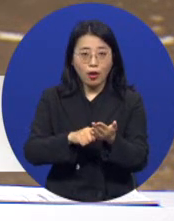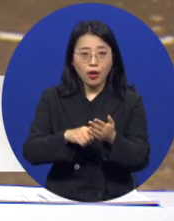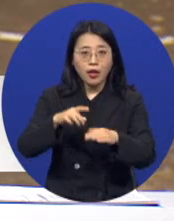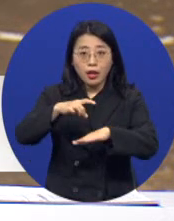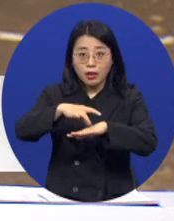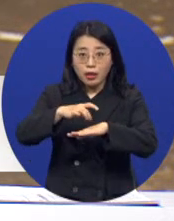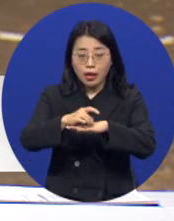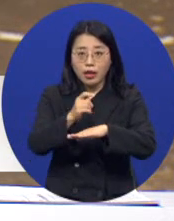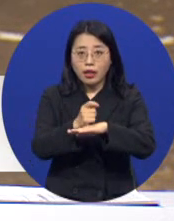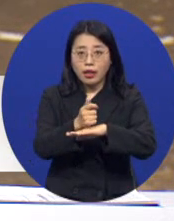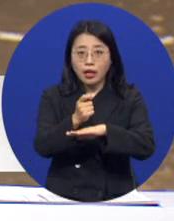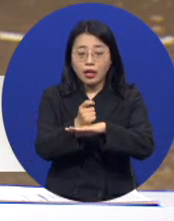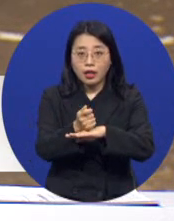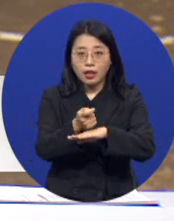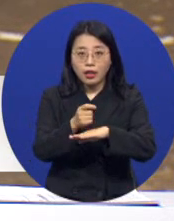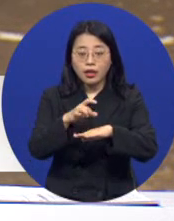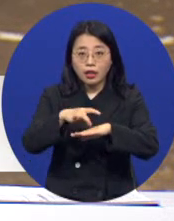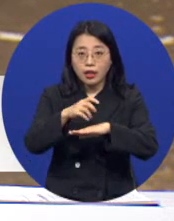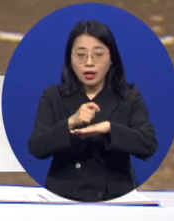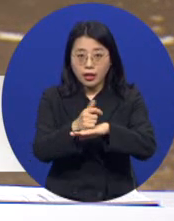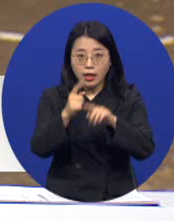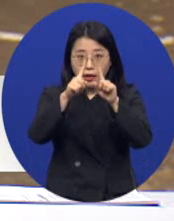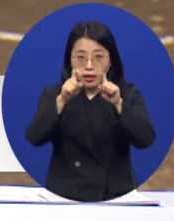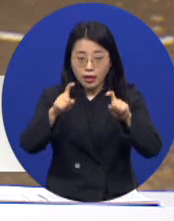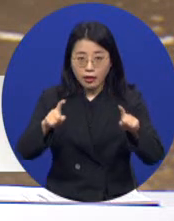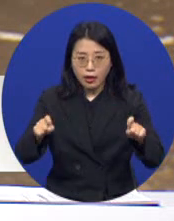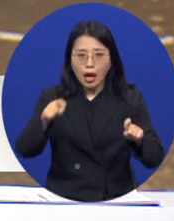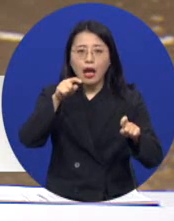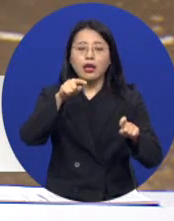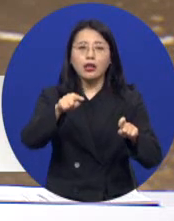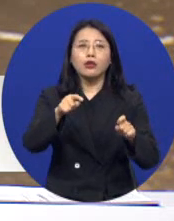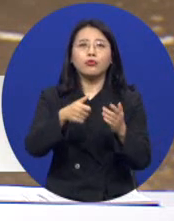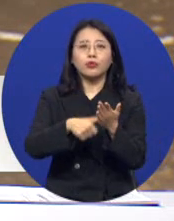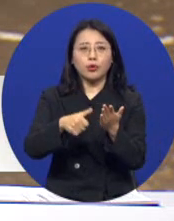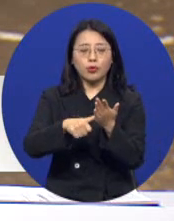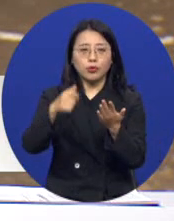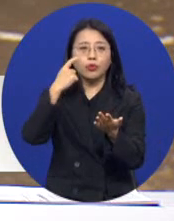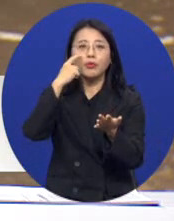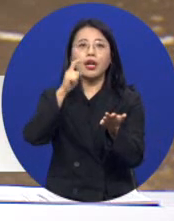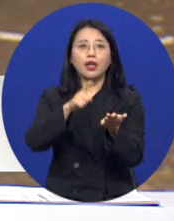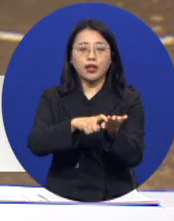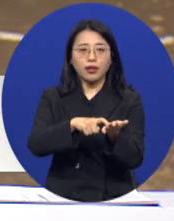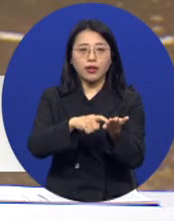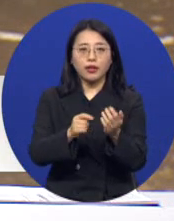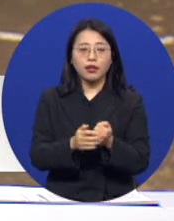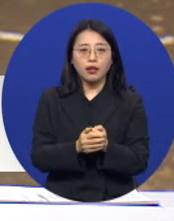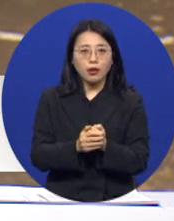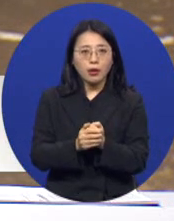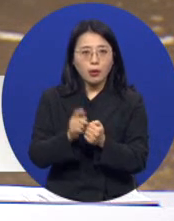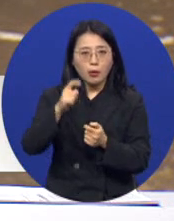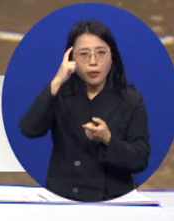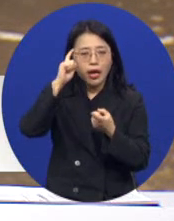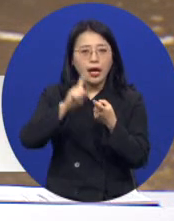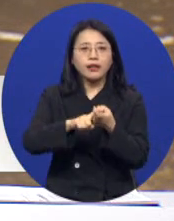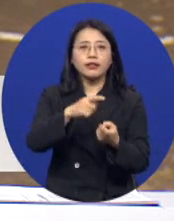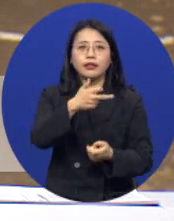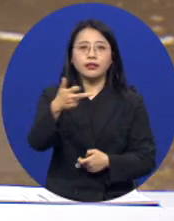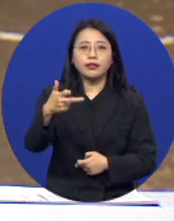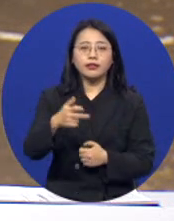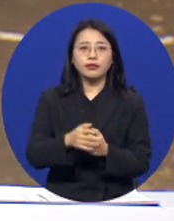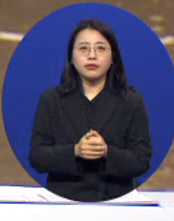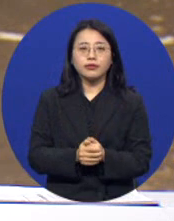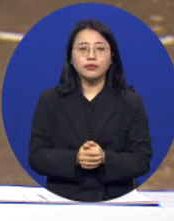나오는 사리를 보관했던 것으로 추정되는 이 조그만 탑 모양의 유물도 발견돼 학계의 관심이 집중되고